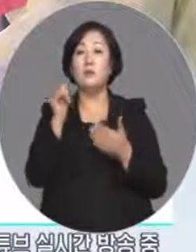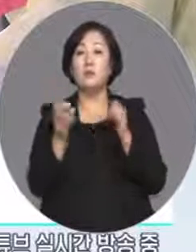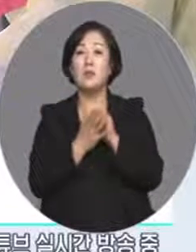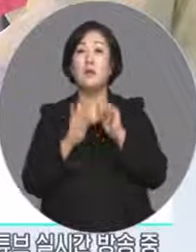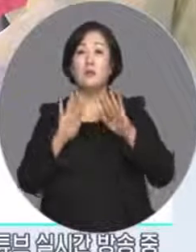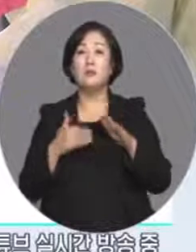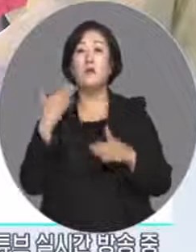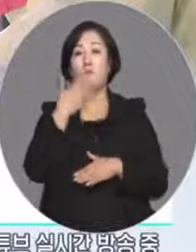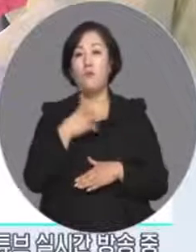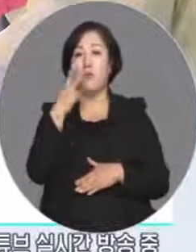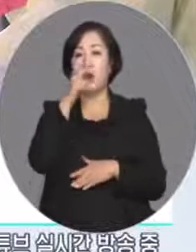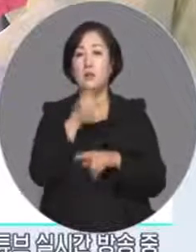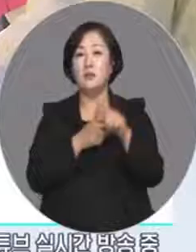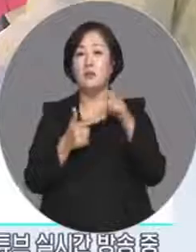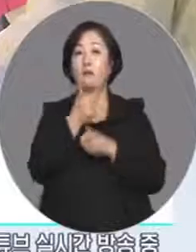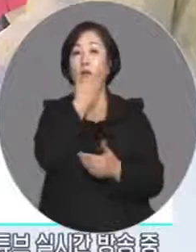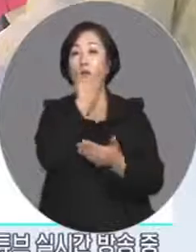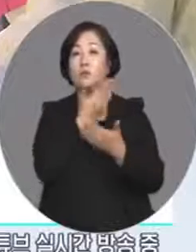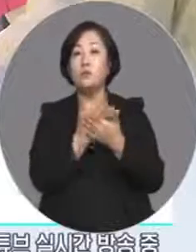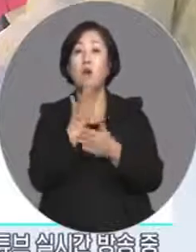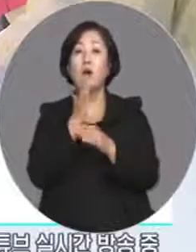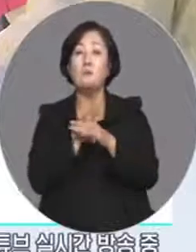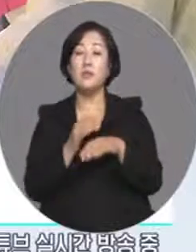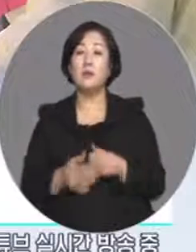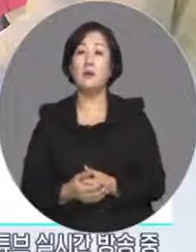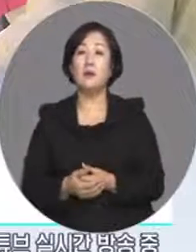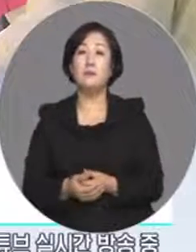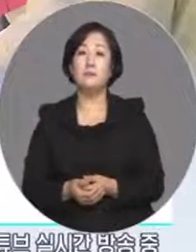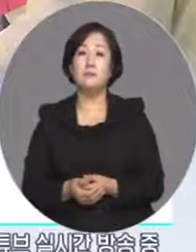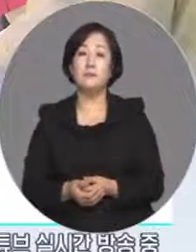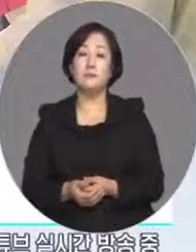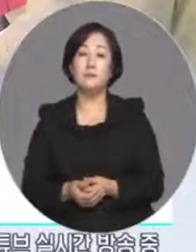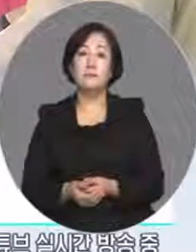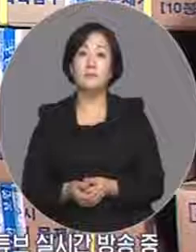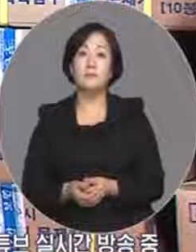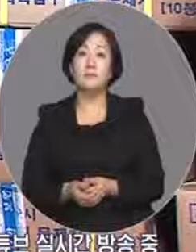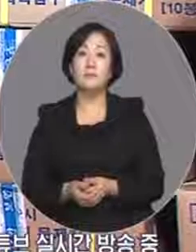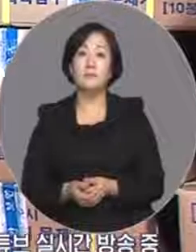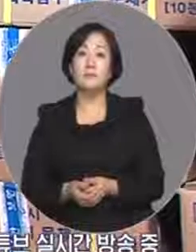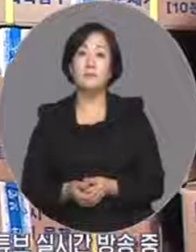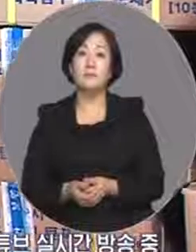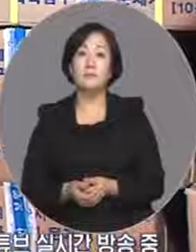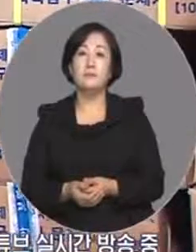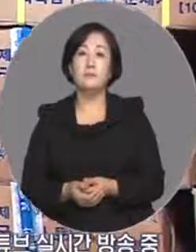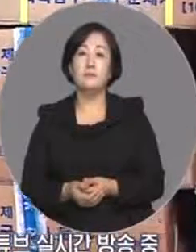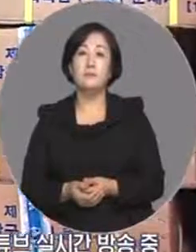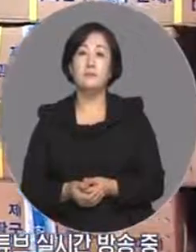이제부턴 컨디션 관리가 무엇보다 중요합니다. 김익현 기자입니다.